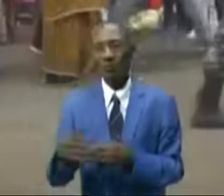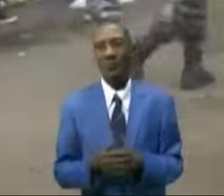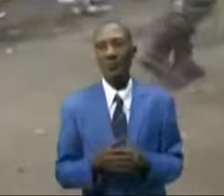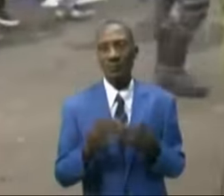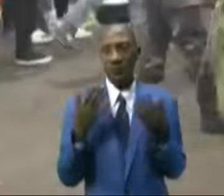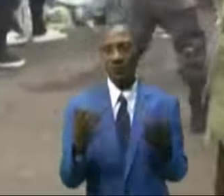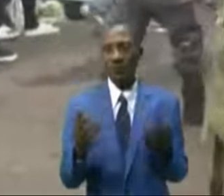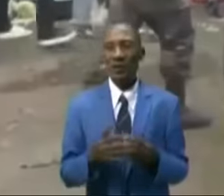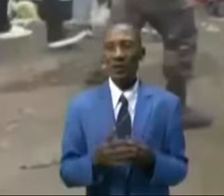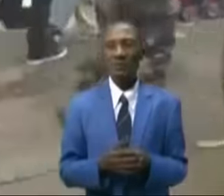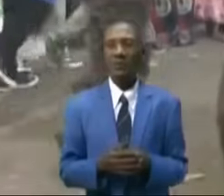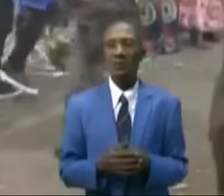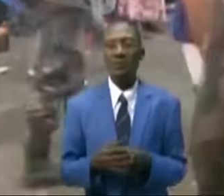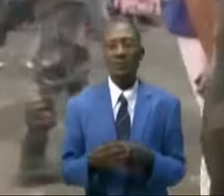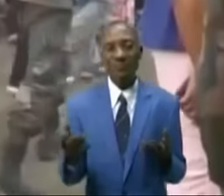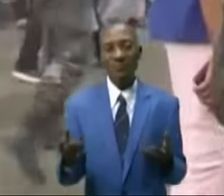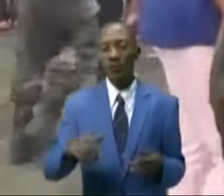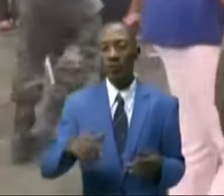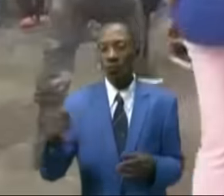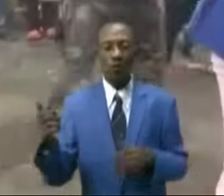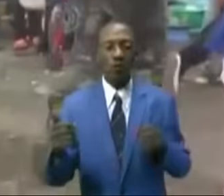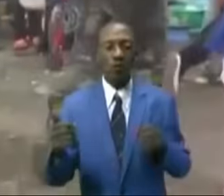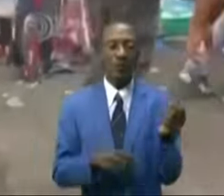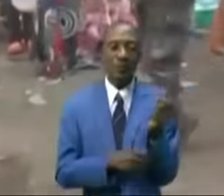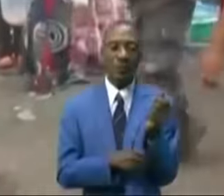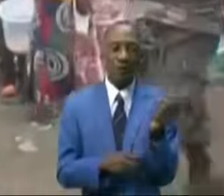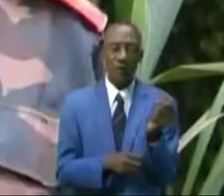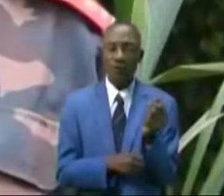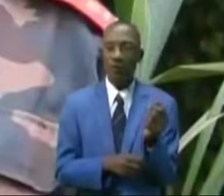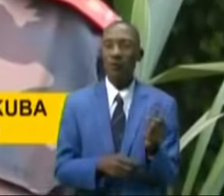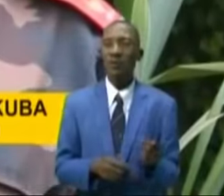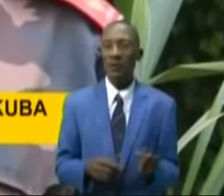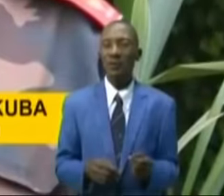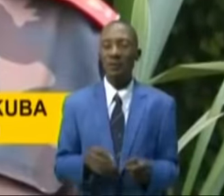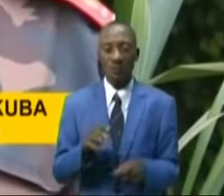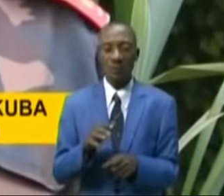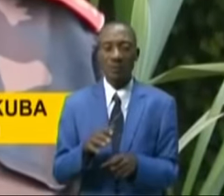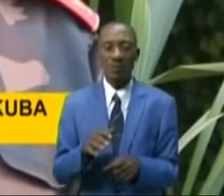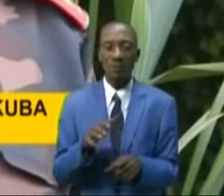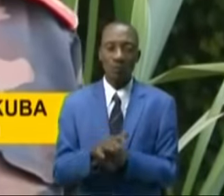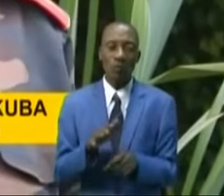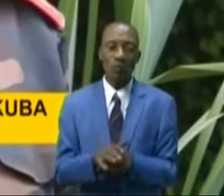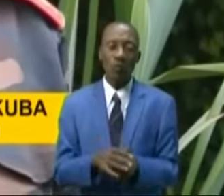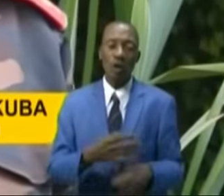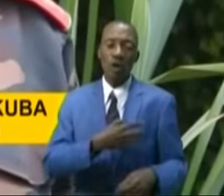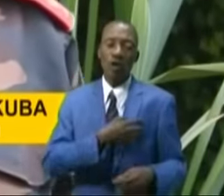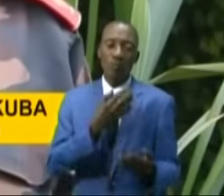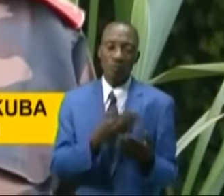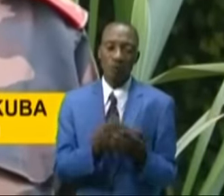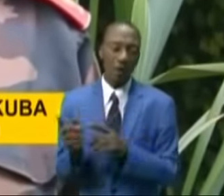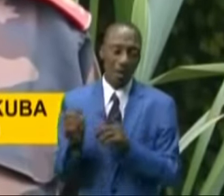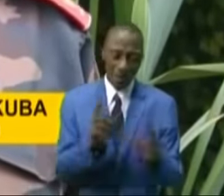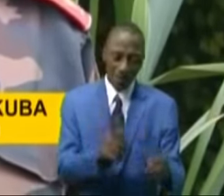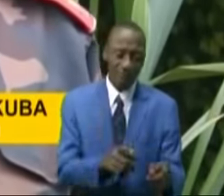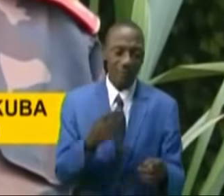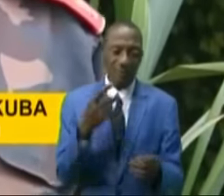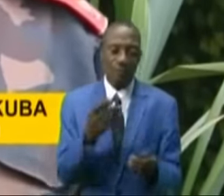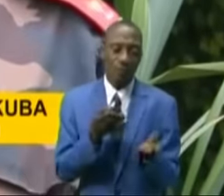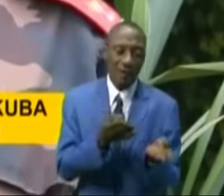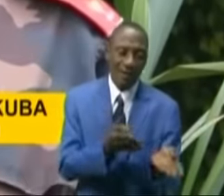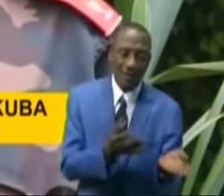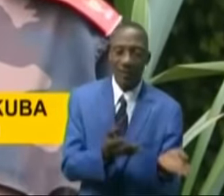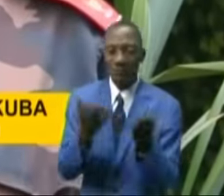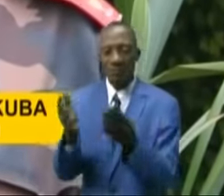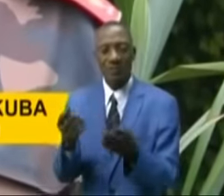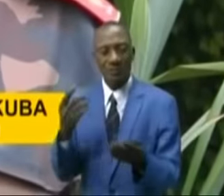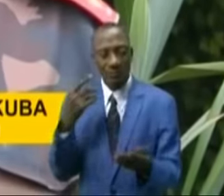acteurs humanitaires, s'active pour la prise en charge des victimes. Nous sommes en train de sensibiliser les partenaires et nous-mêmes pour qu'on prenne les victimes